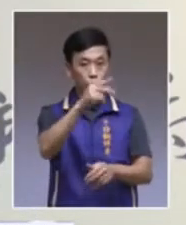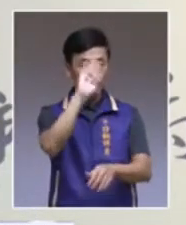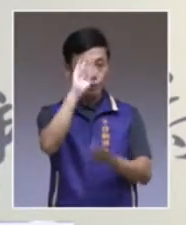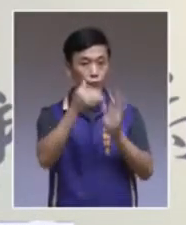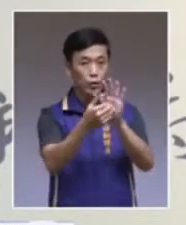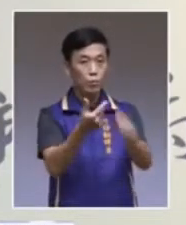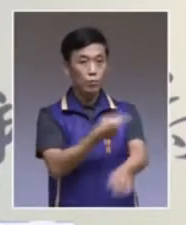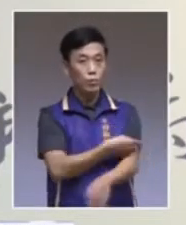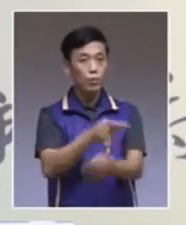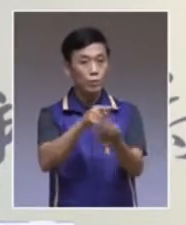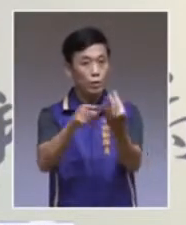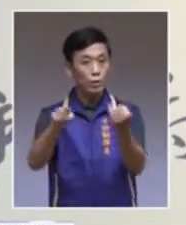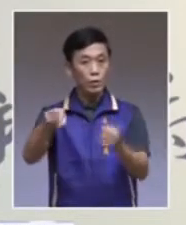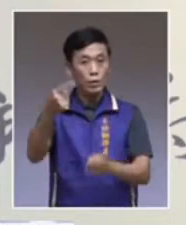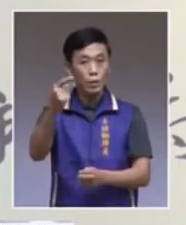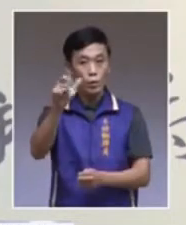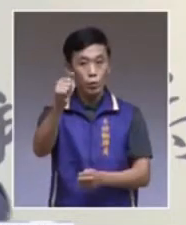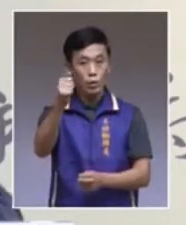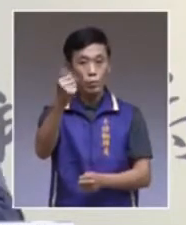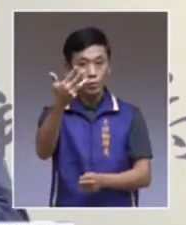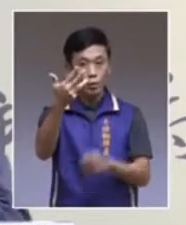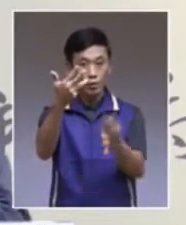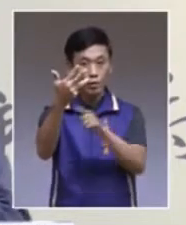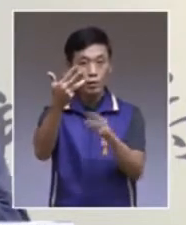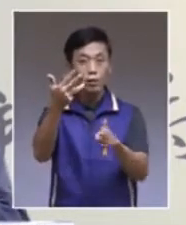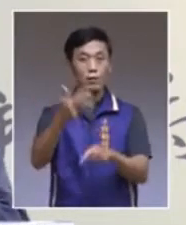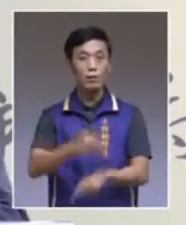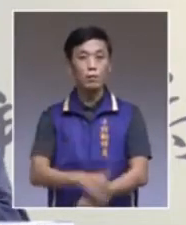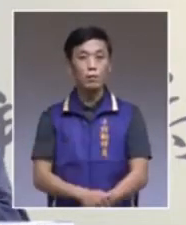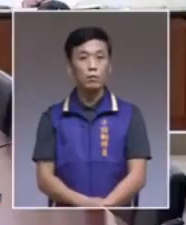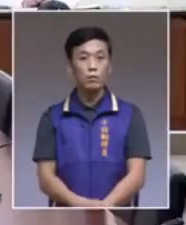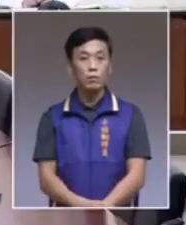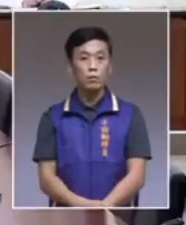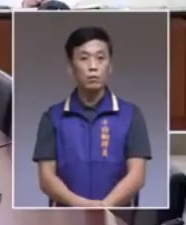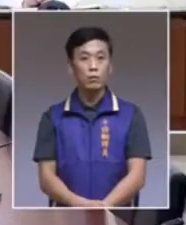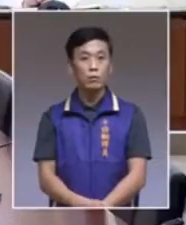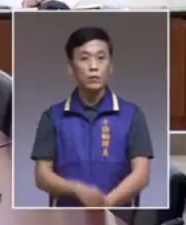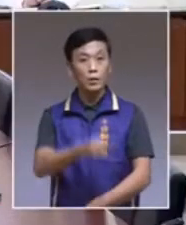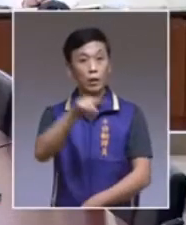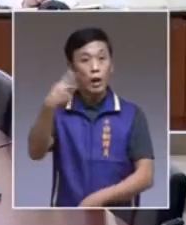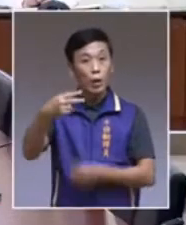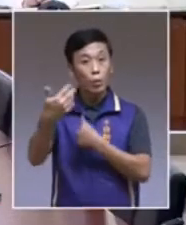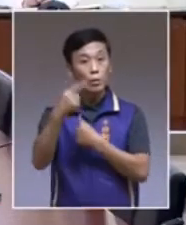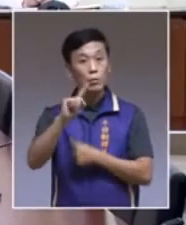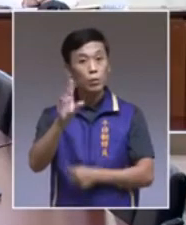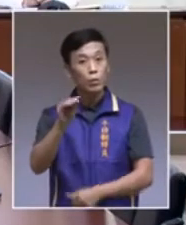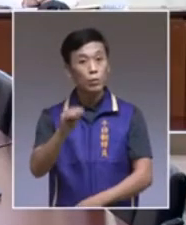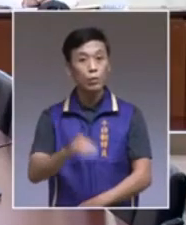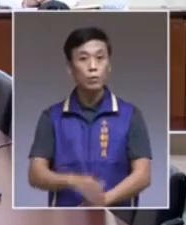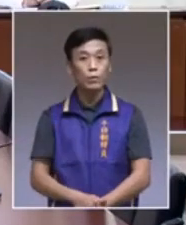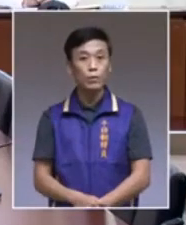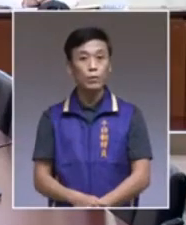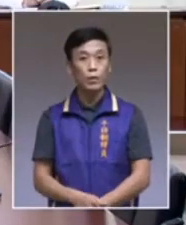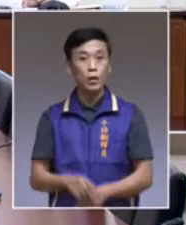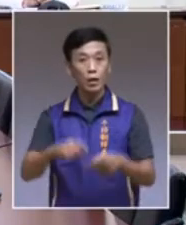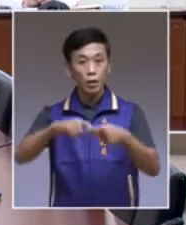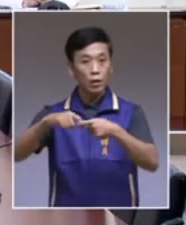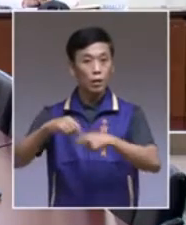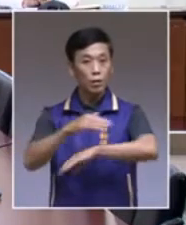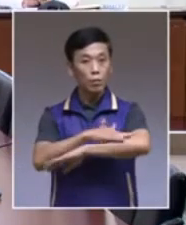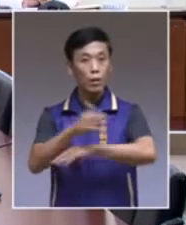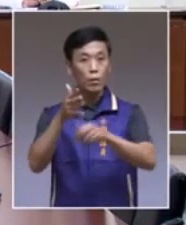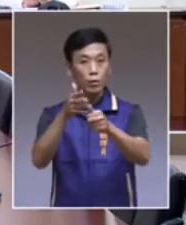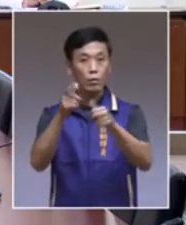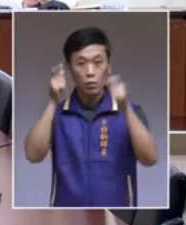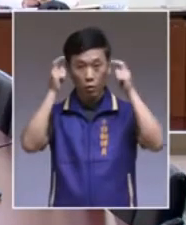共158名。以上报告。 好，不知道还有什么问题？ 好，联合报提问，